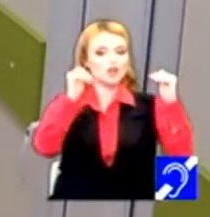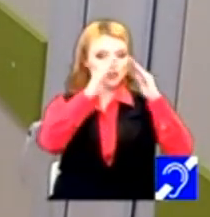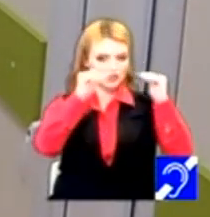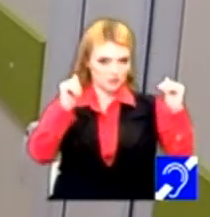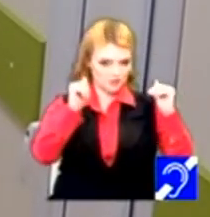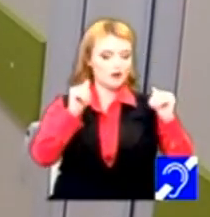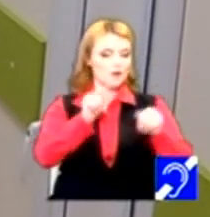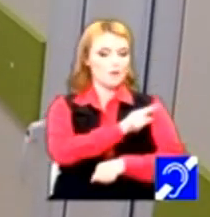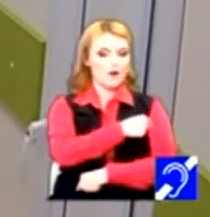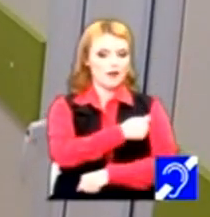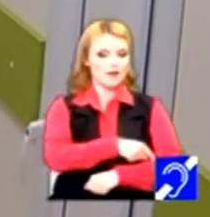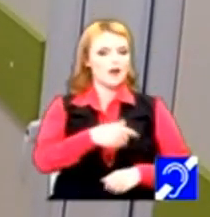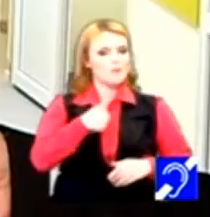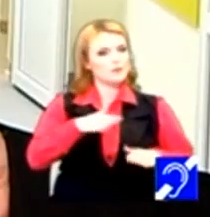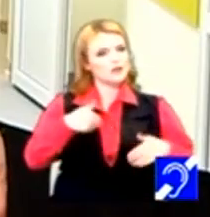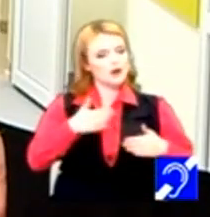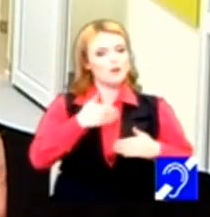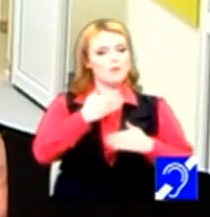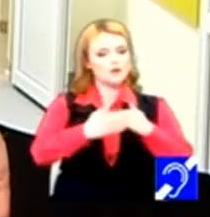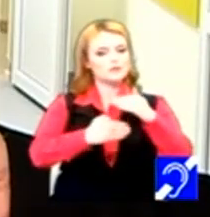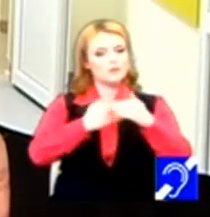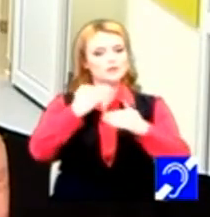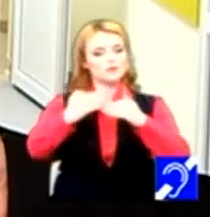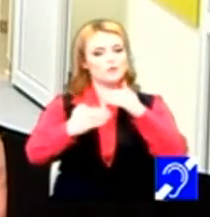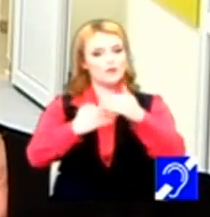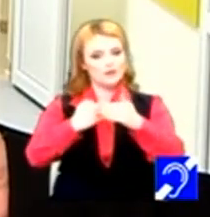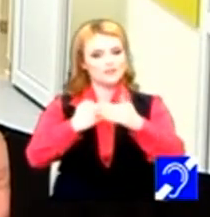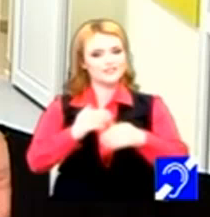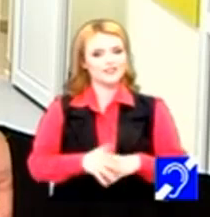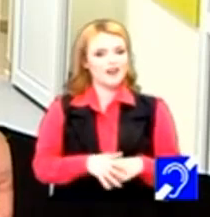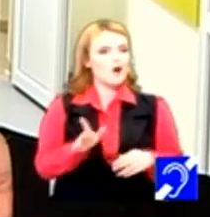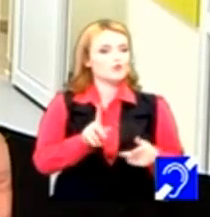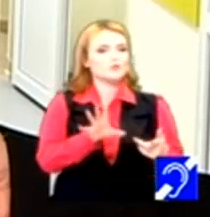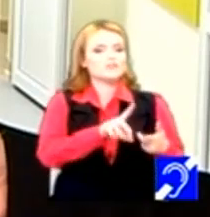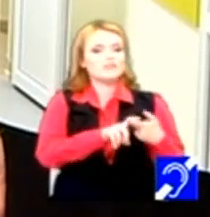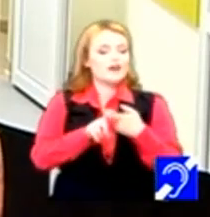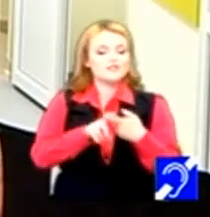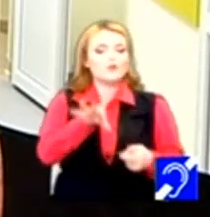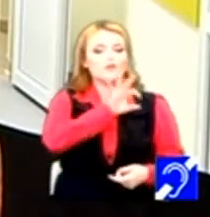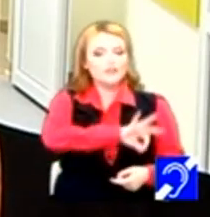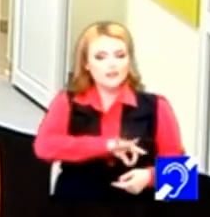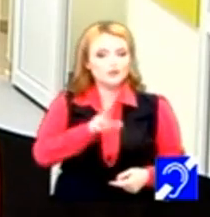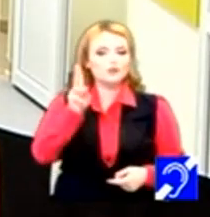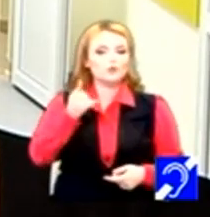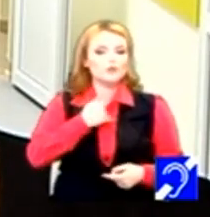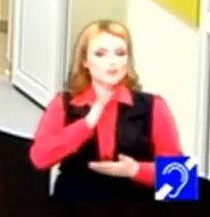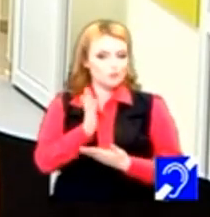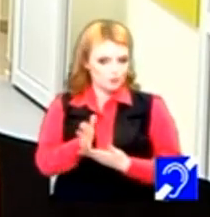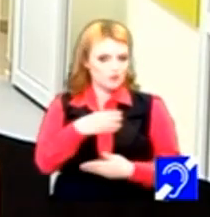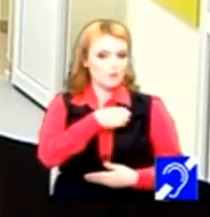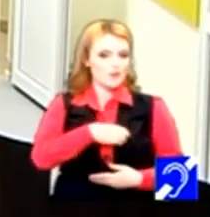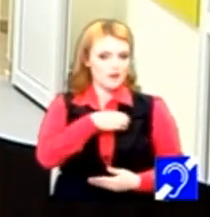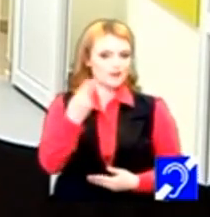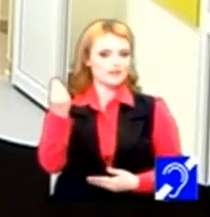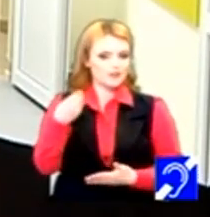ne propunem să mergem pas cu pas, în funcție de veniturile pe care le avem noi, să mergem pas cu pas până la